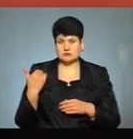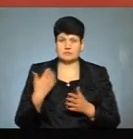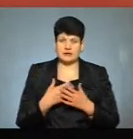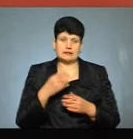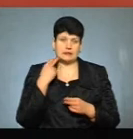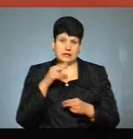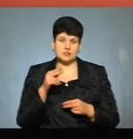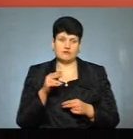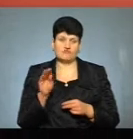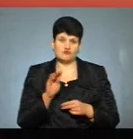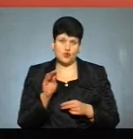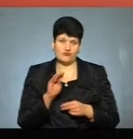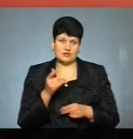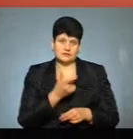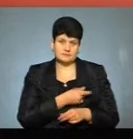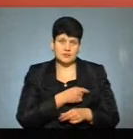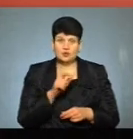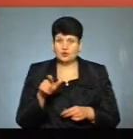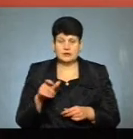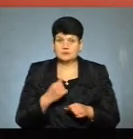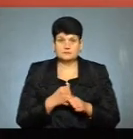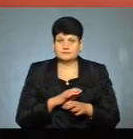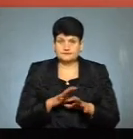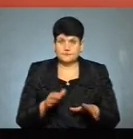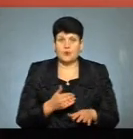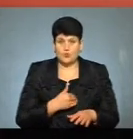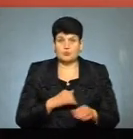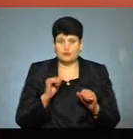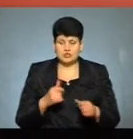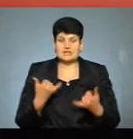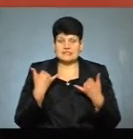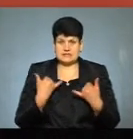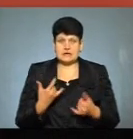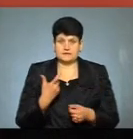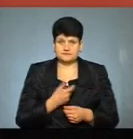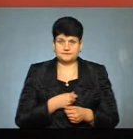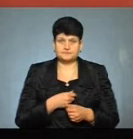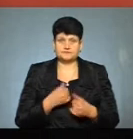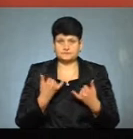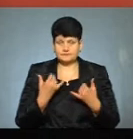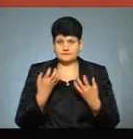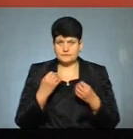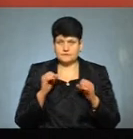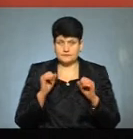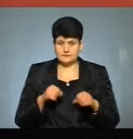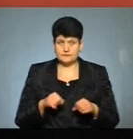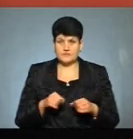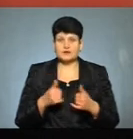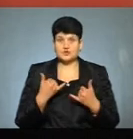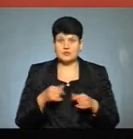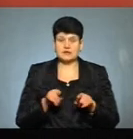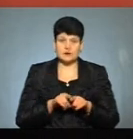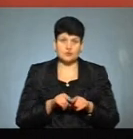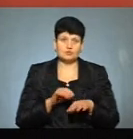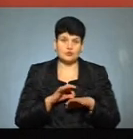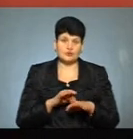жовтні щепитися. Ну, якщо людина не щепилася, хоче, то вона може і зараз прищепитися. Тобто ще сьогодні є сенс. Зараз, так, ми сьогодні також